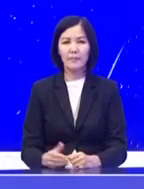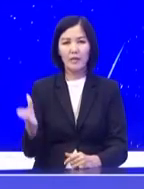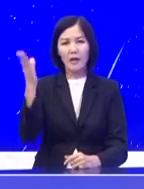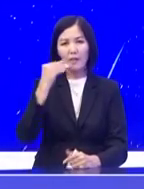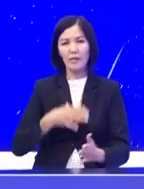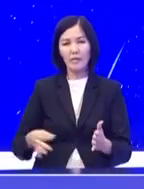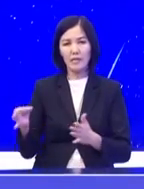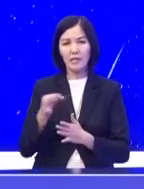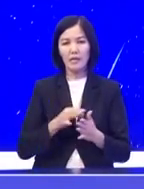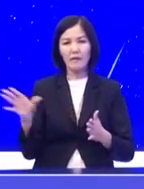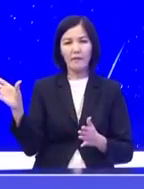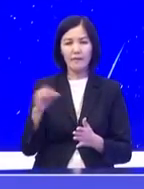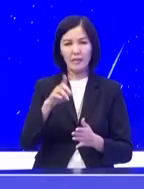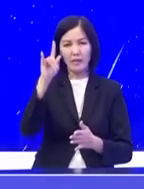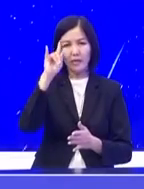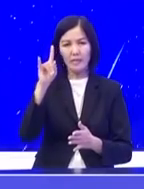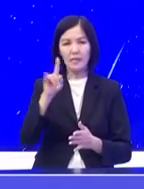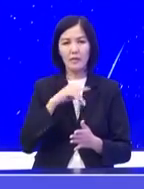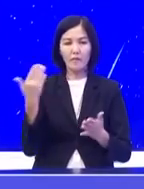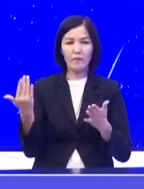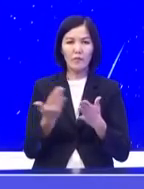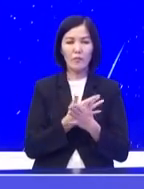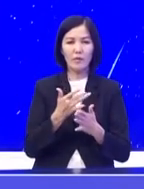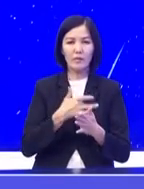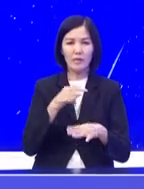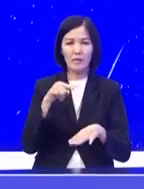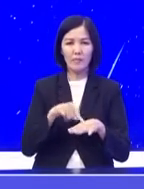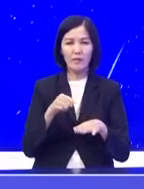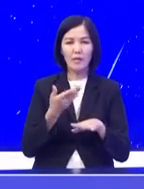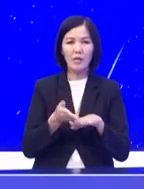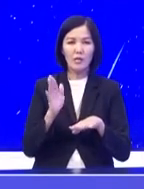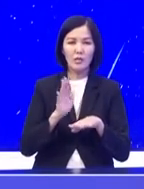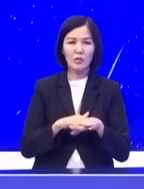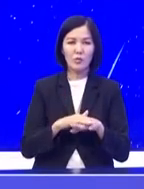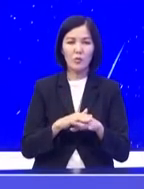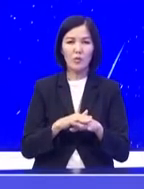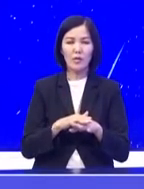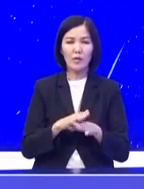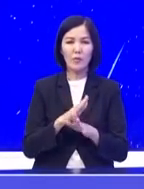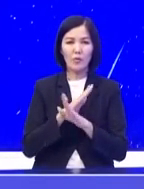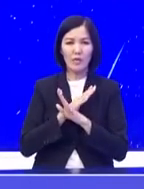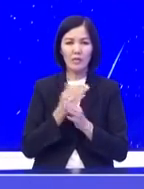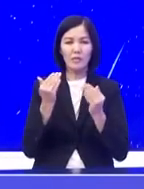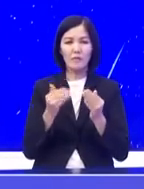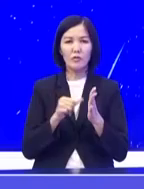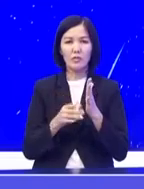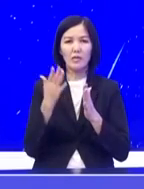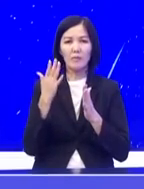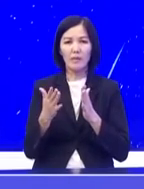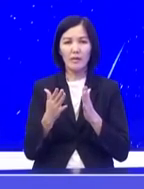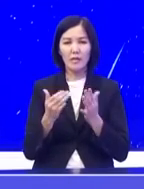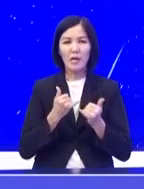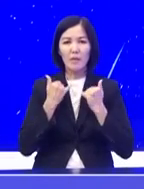Общественность Алматинской области и всей страны вновь скорбит о тяжелой утрате. Сегодня на 65-м году жизни скончался почетный архитектор